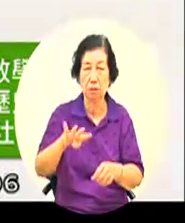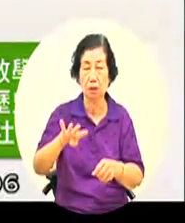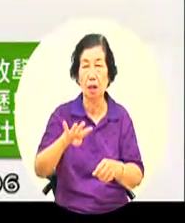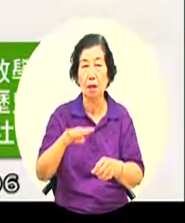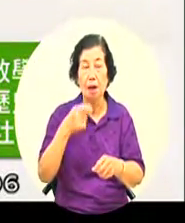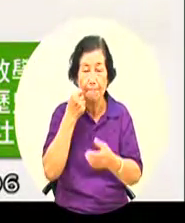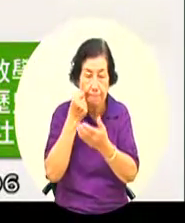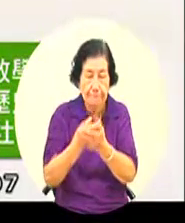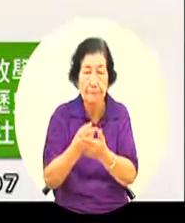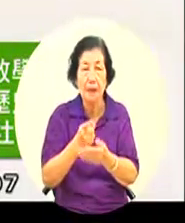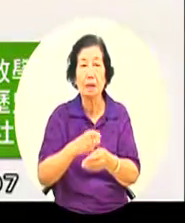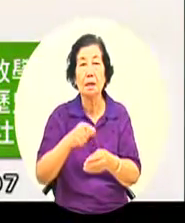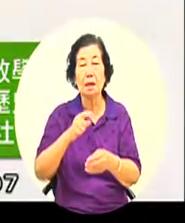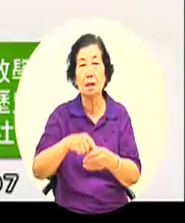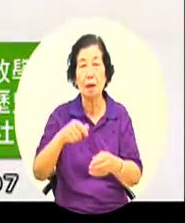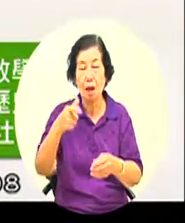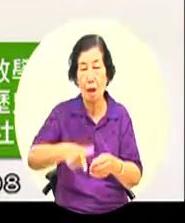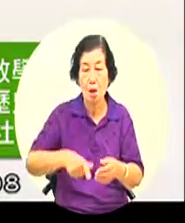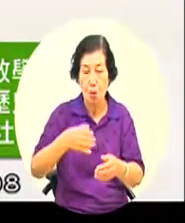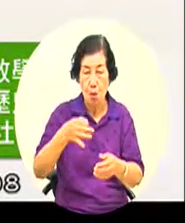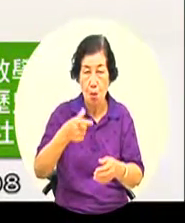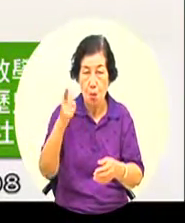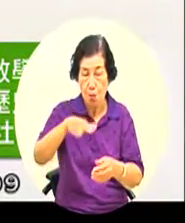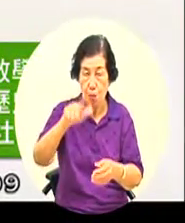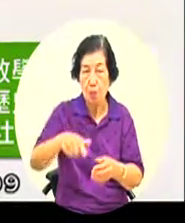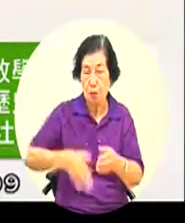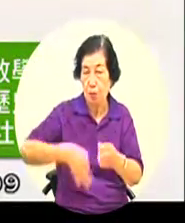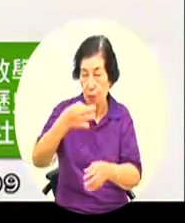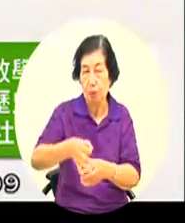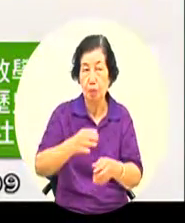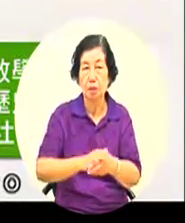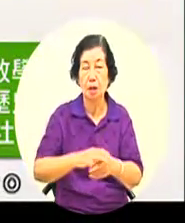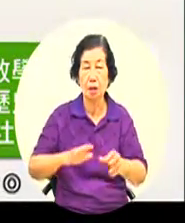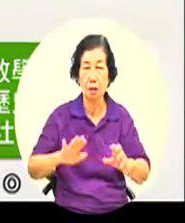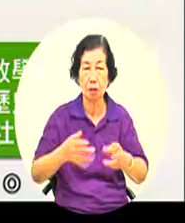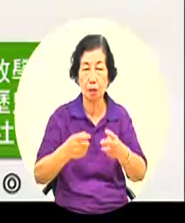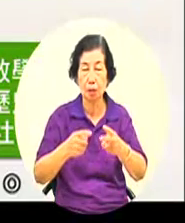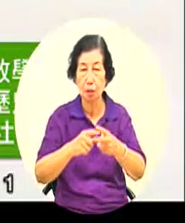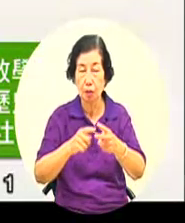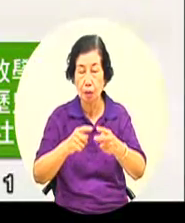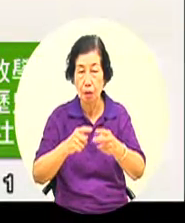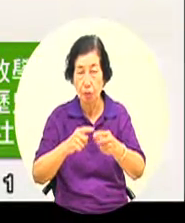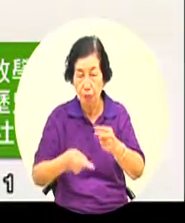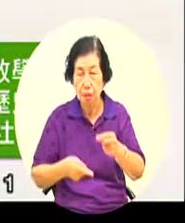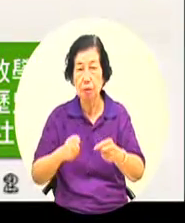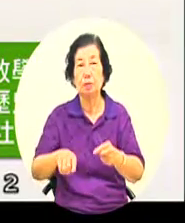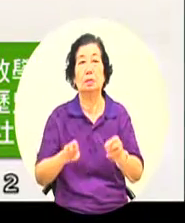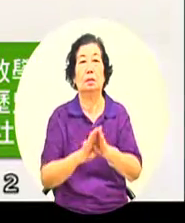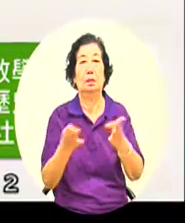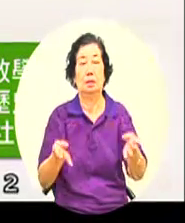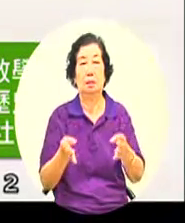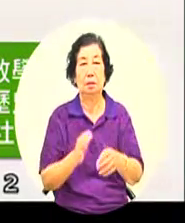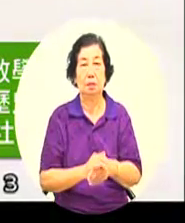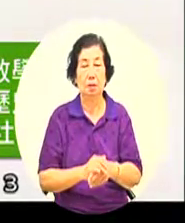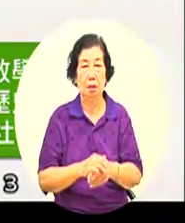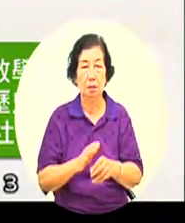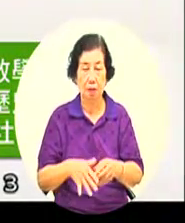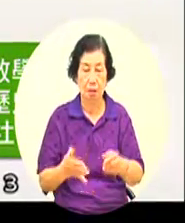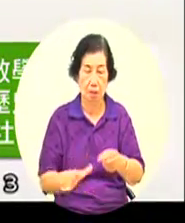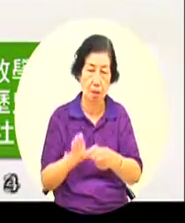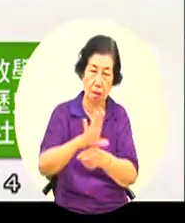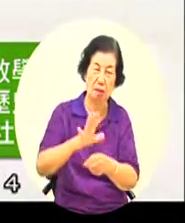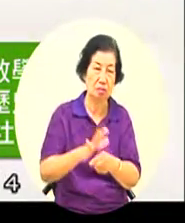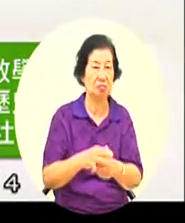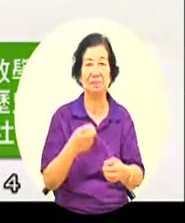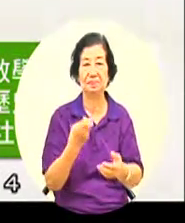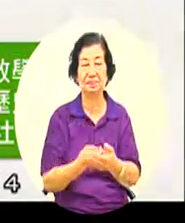呢要付6000块。好，国一开始就是这个样子。那到高中以后呢，这个问题呢就更严重。